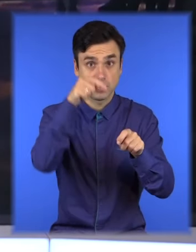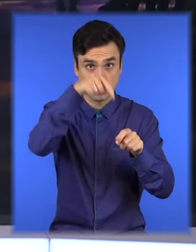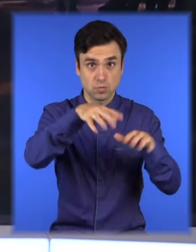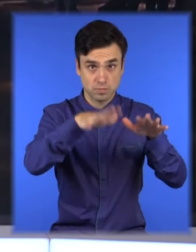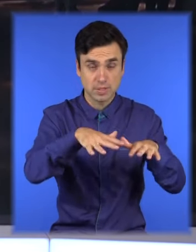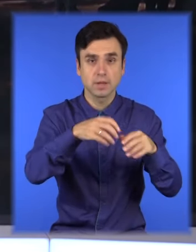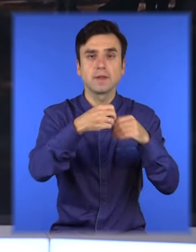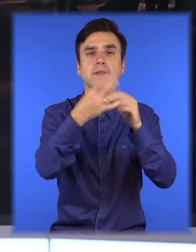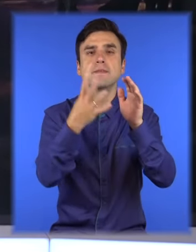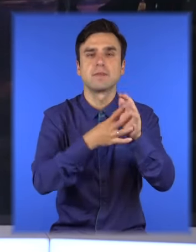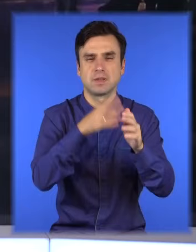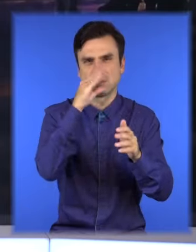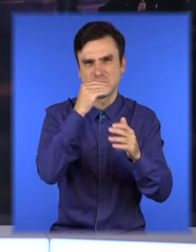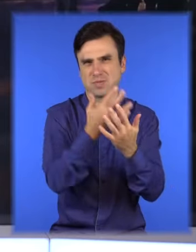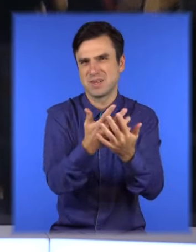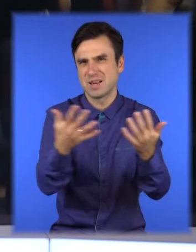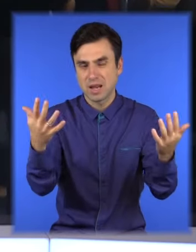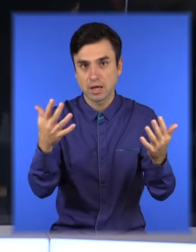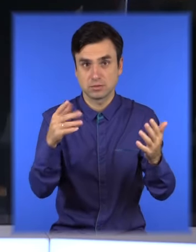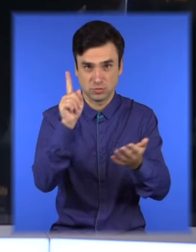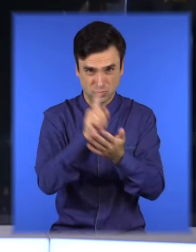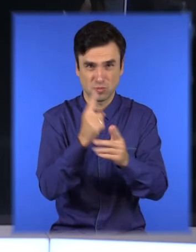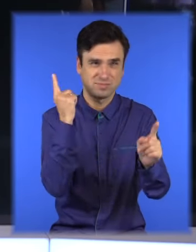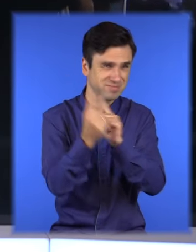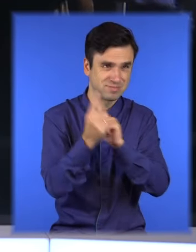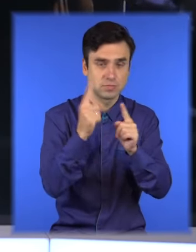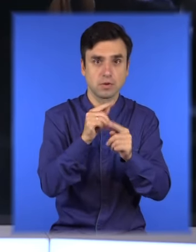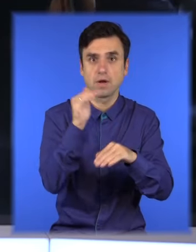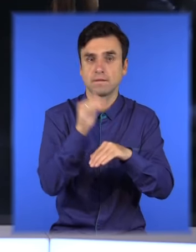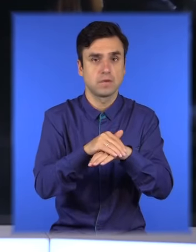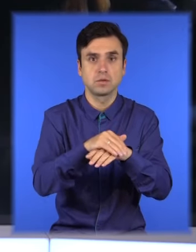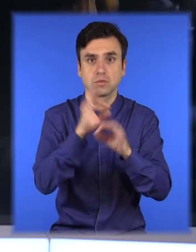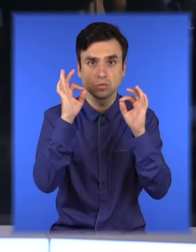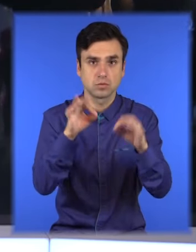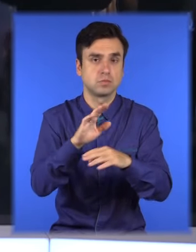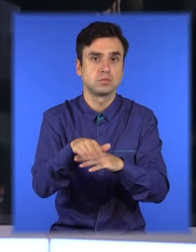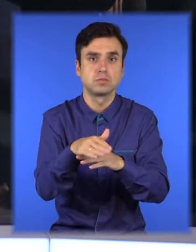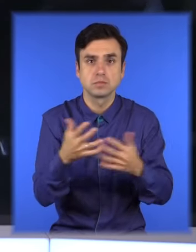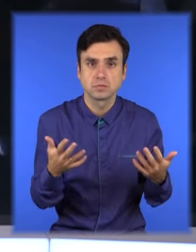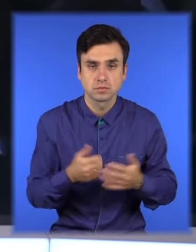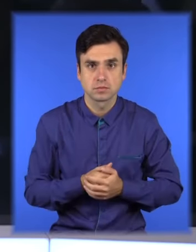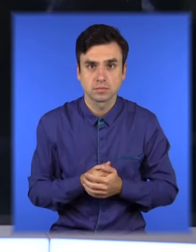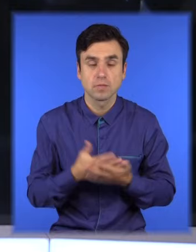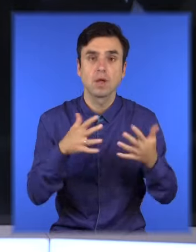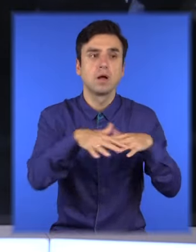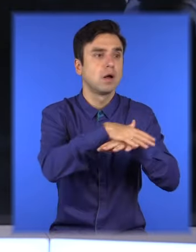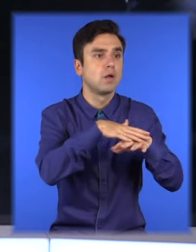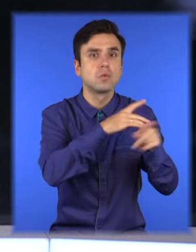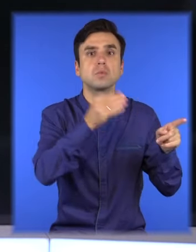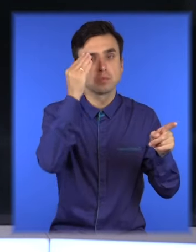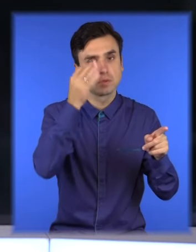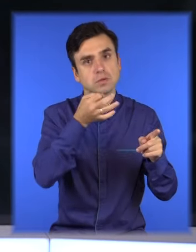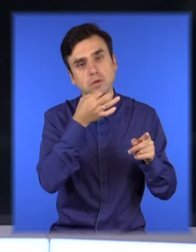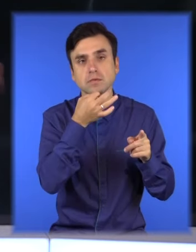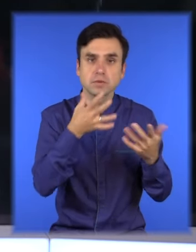район, більше половини жодного разу не проїхали. Чи згодні з таким сумним вердиктом користувачі маршруток і яке